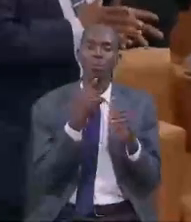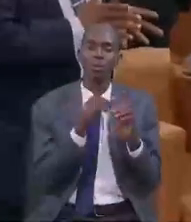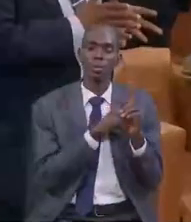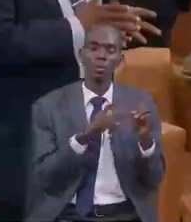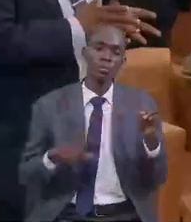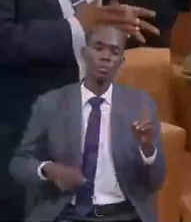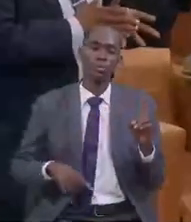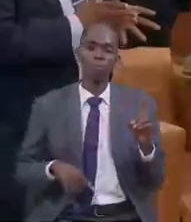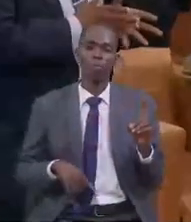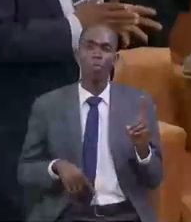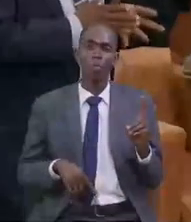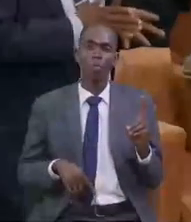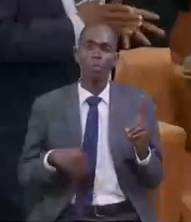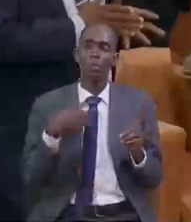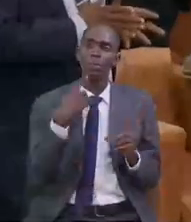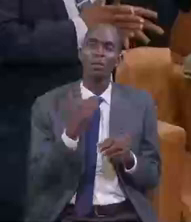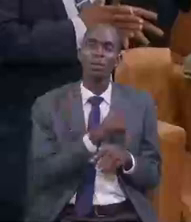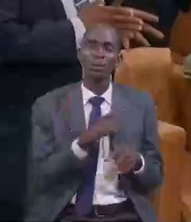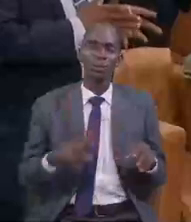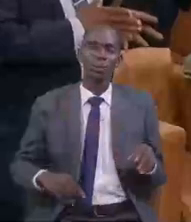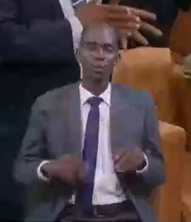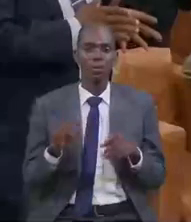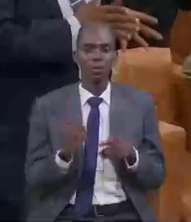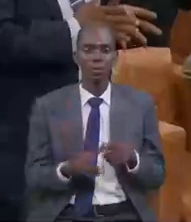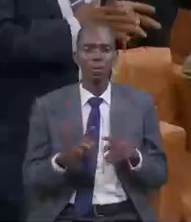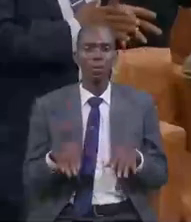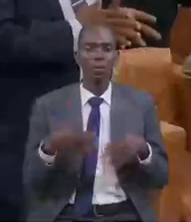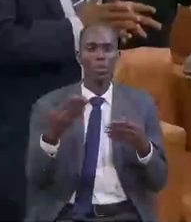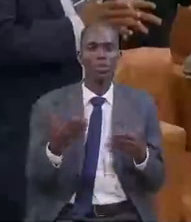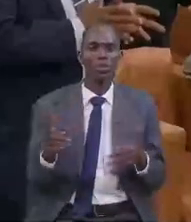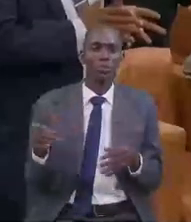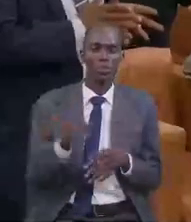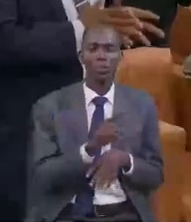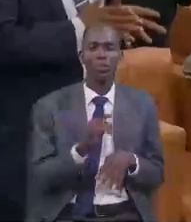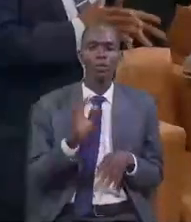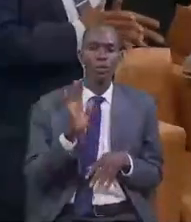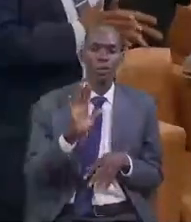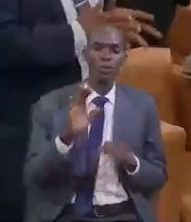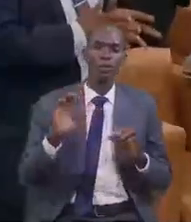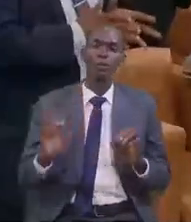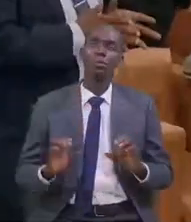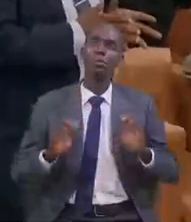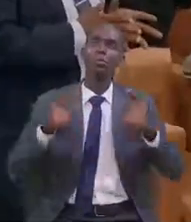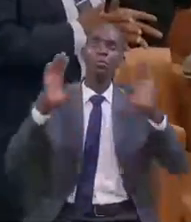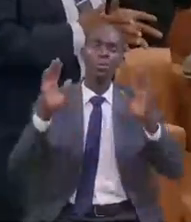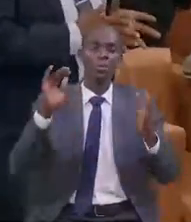réaffirmez votre consécration et que le Seigneur